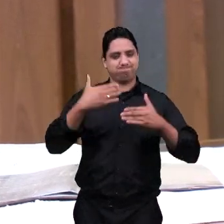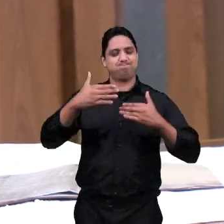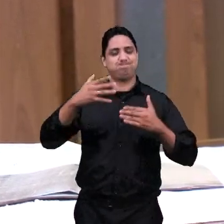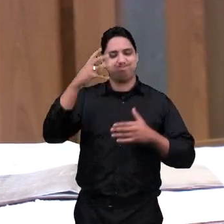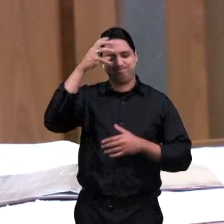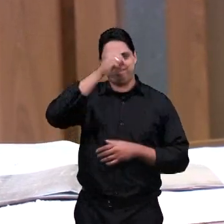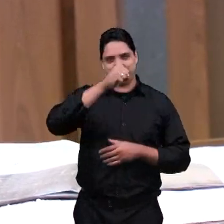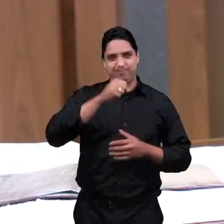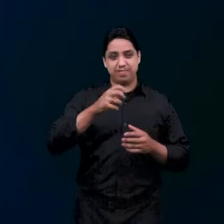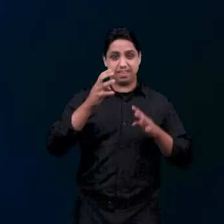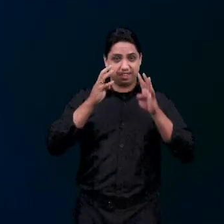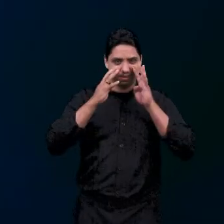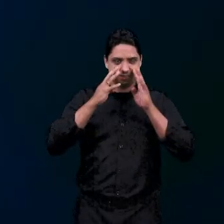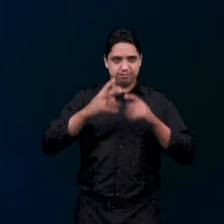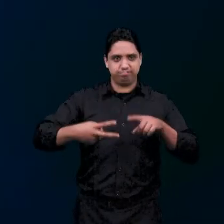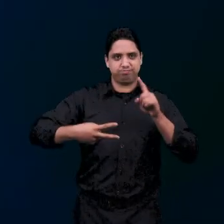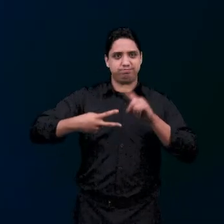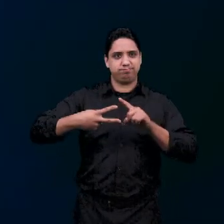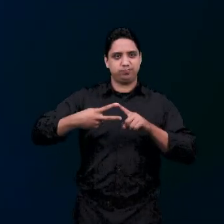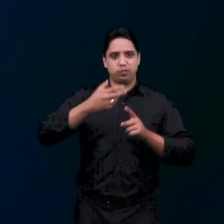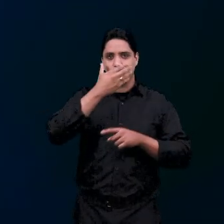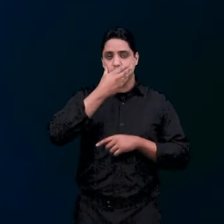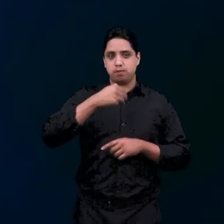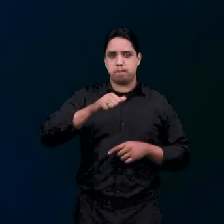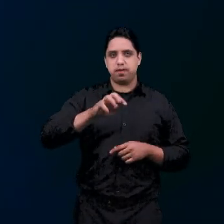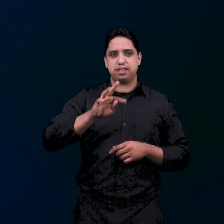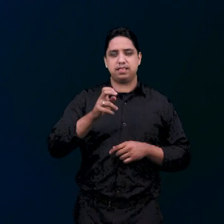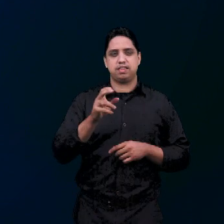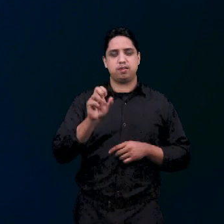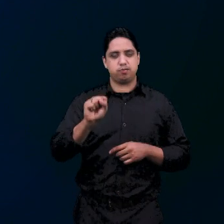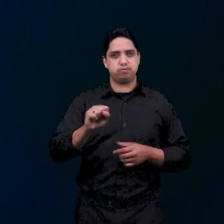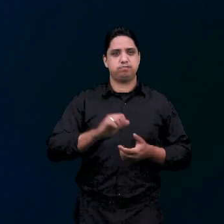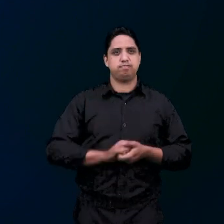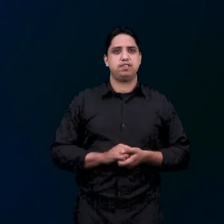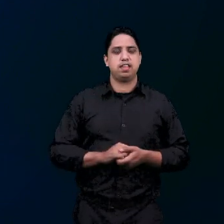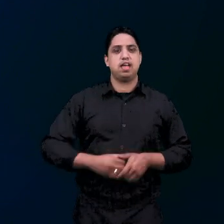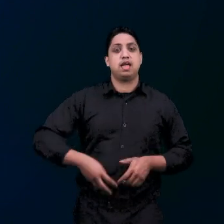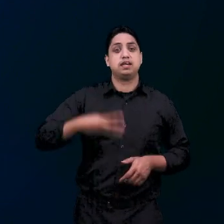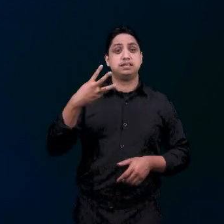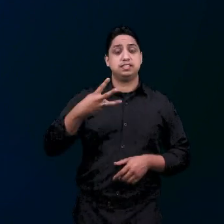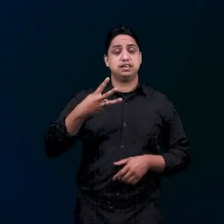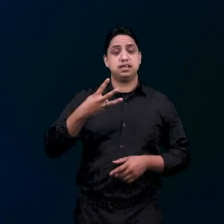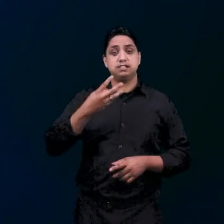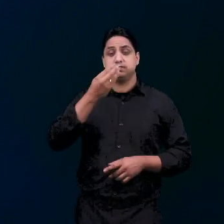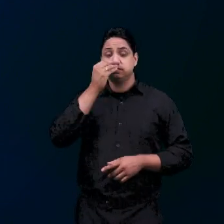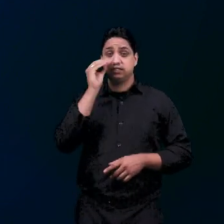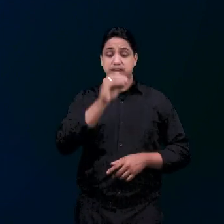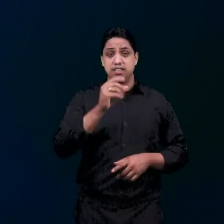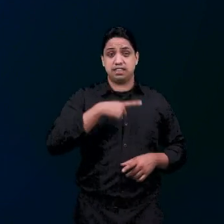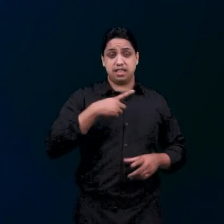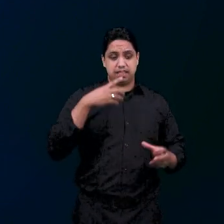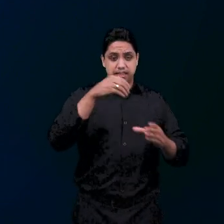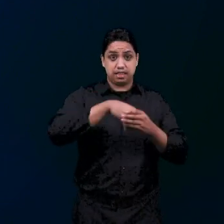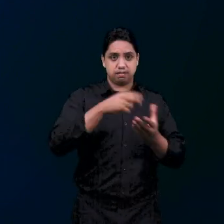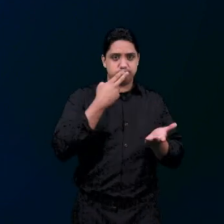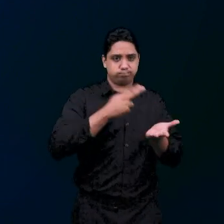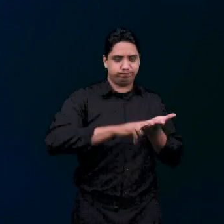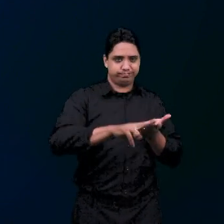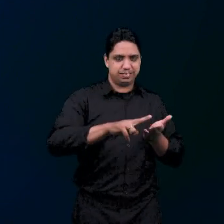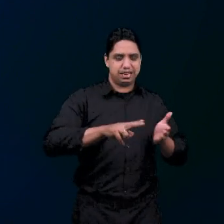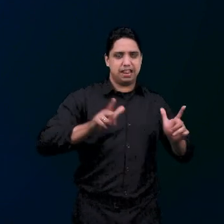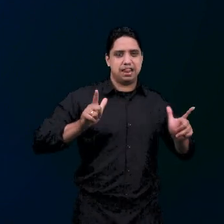Soyons attentifs. Les trois rejets retrouvés ici dans la lettre à l'église de Laodicée par rapport à la